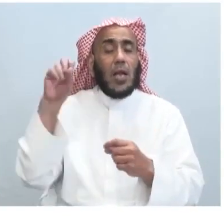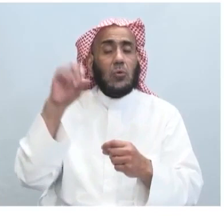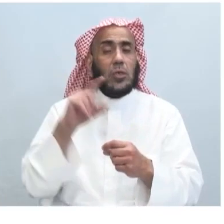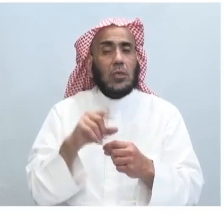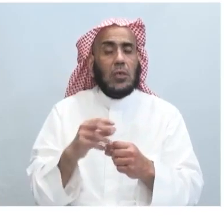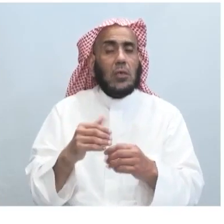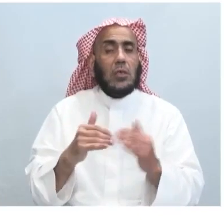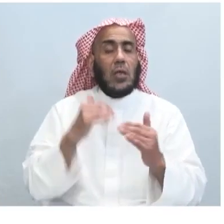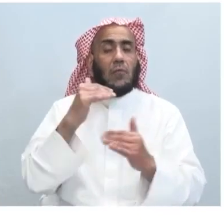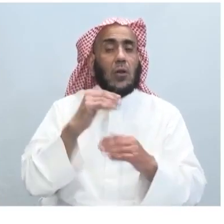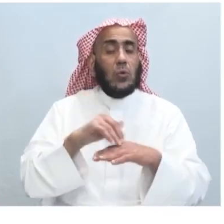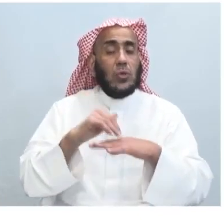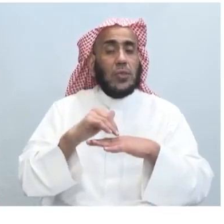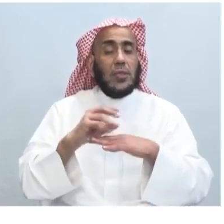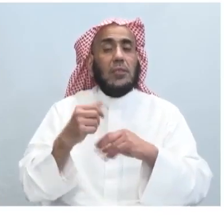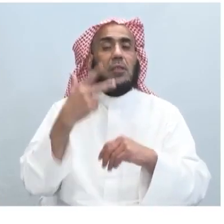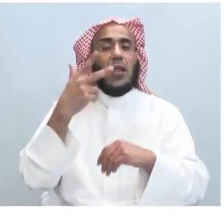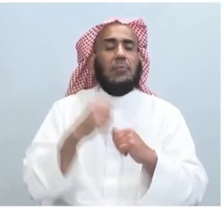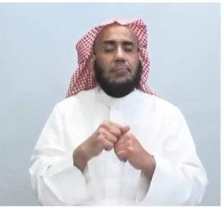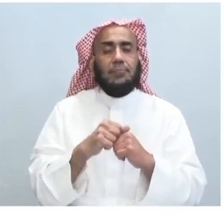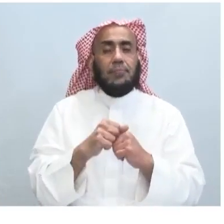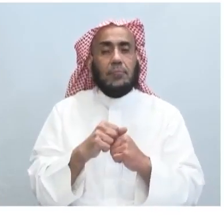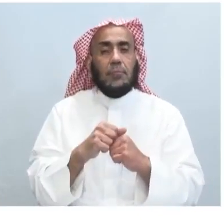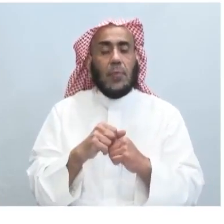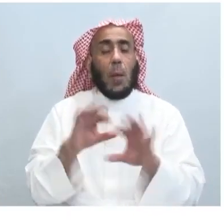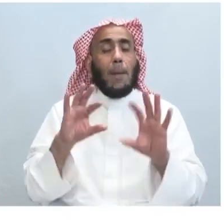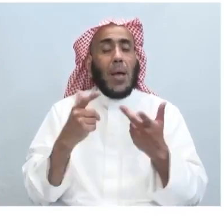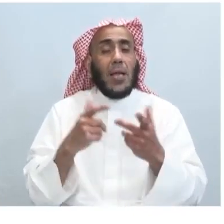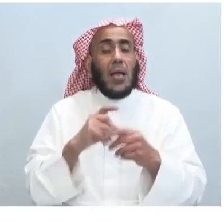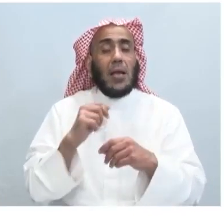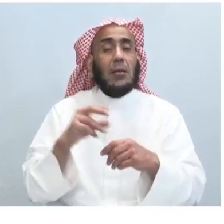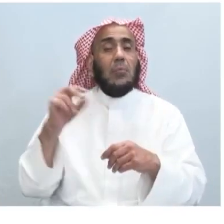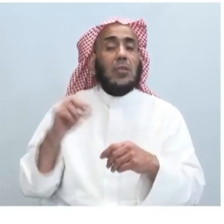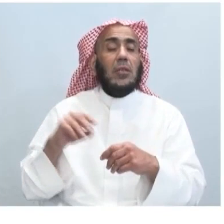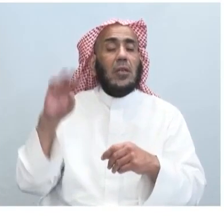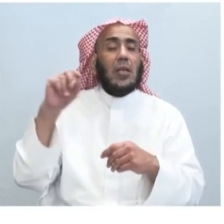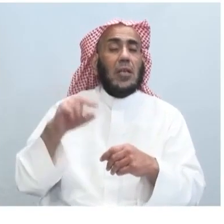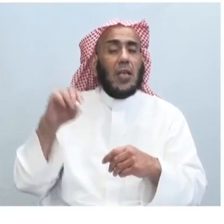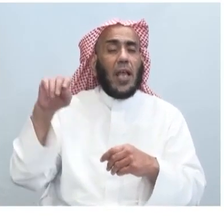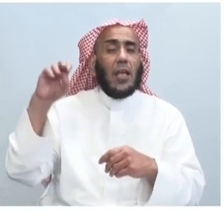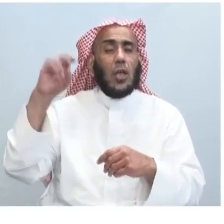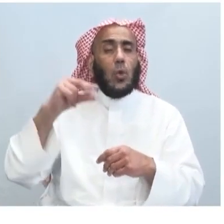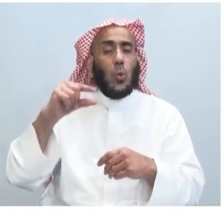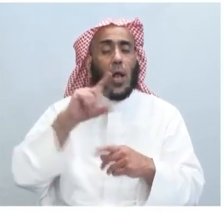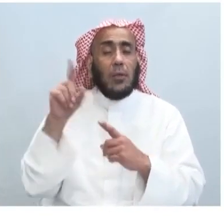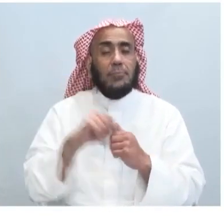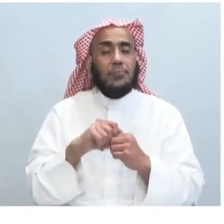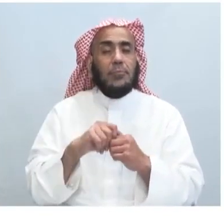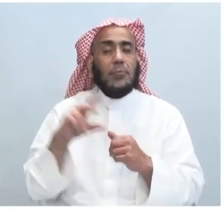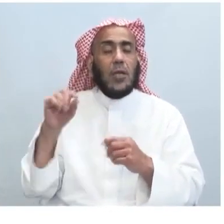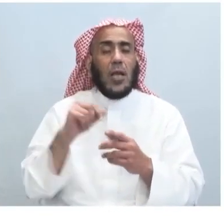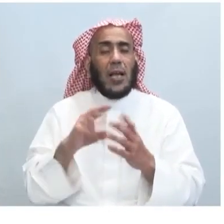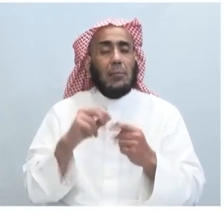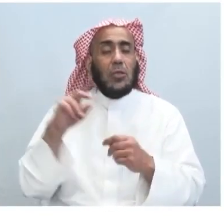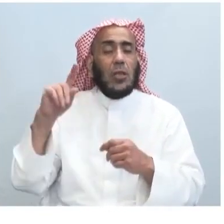اذا سنرفع للاس رقم ثلاثه اذا ما هي قيمه الكي كيو لاحظ هنا لاحظ هو